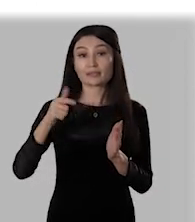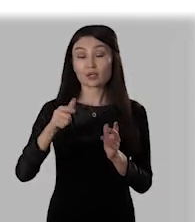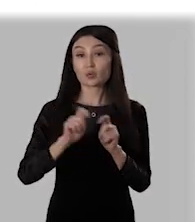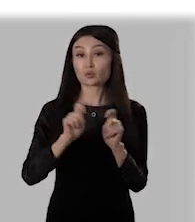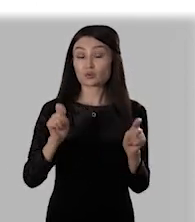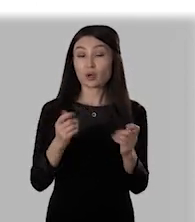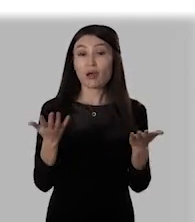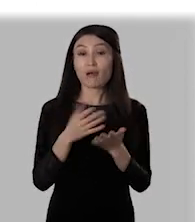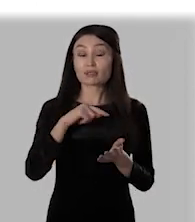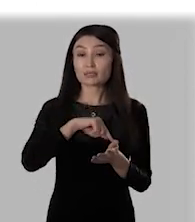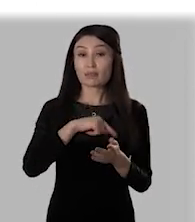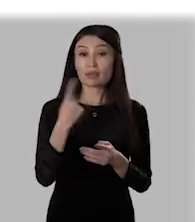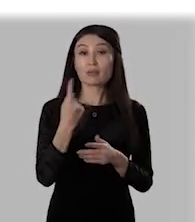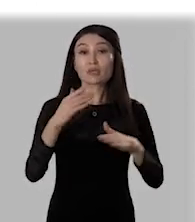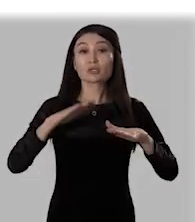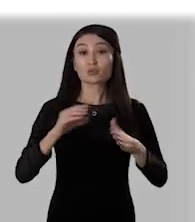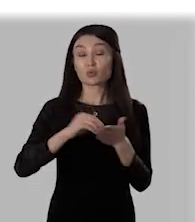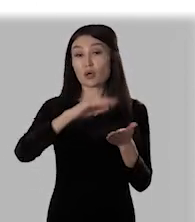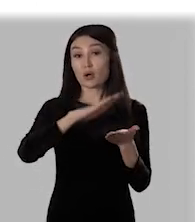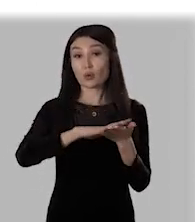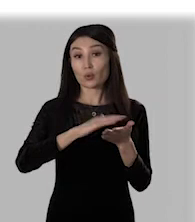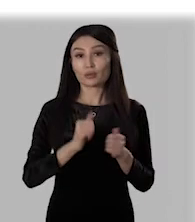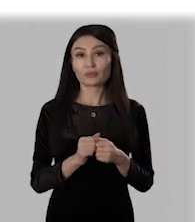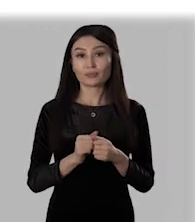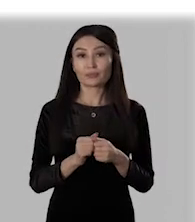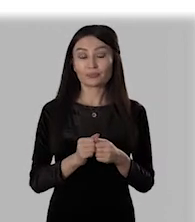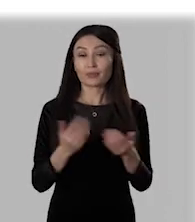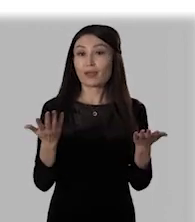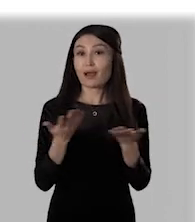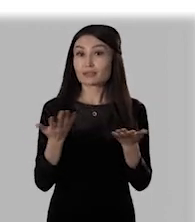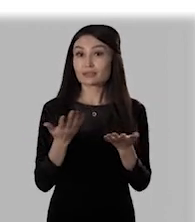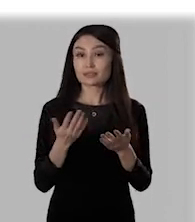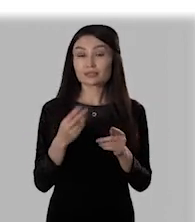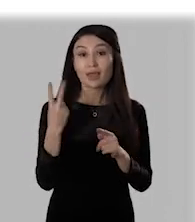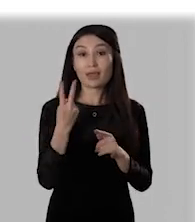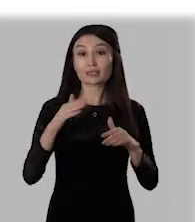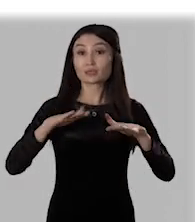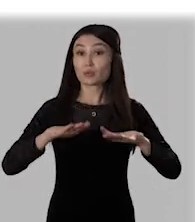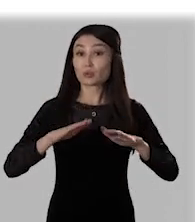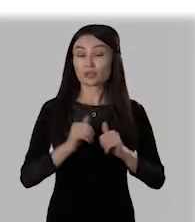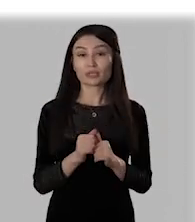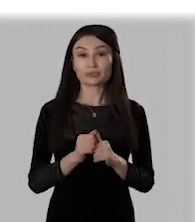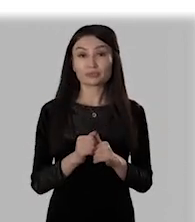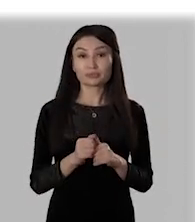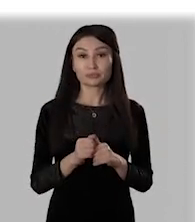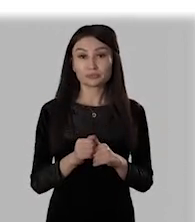Кайсы сапатты биринчи орунга коёлу? Кайсынысы экинчи орунда болсун?